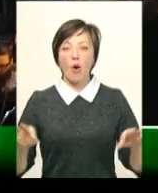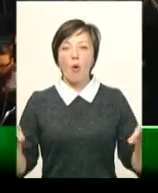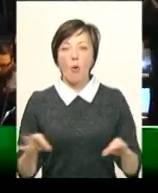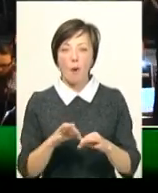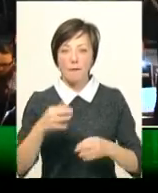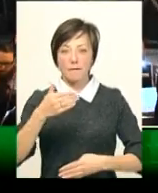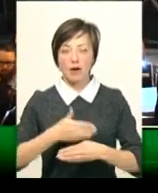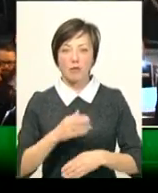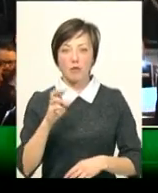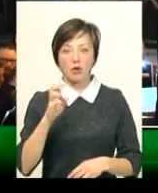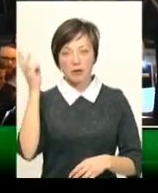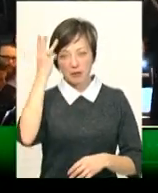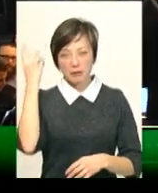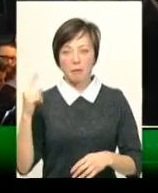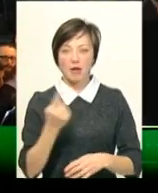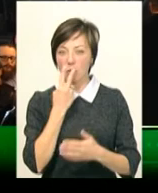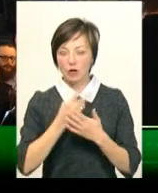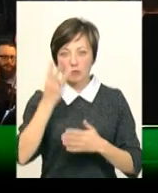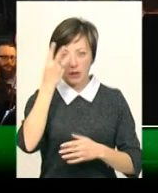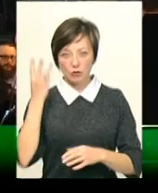вперше продемонструють в обласному центрі.